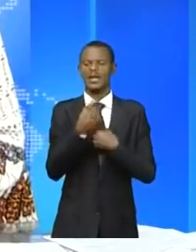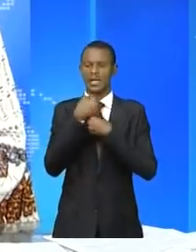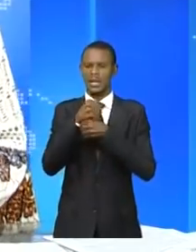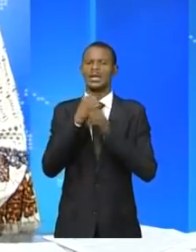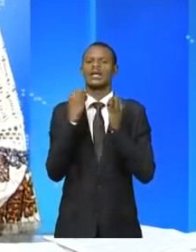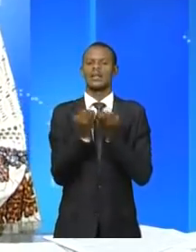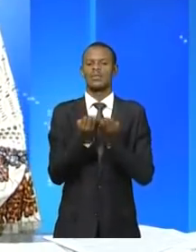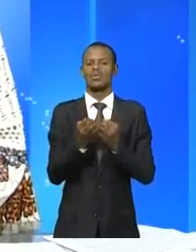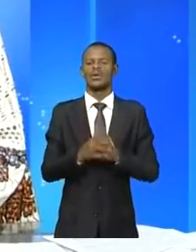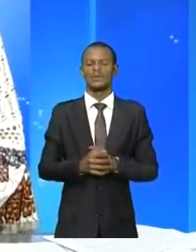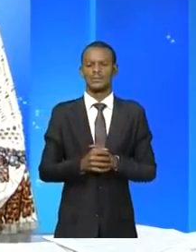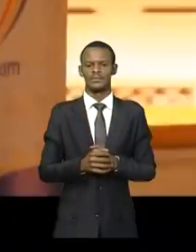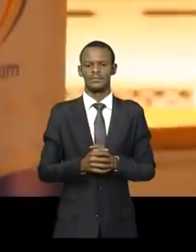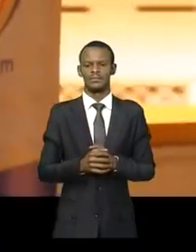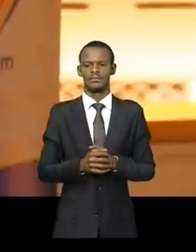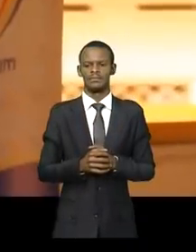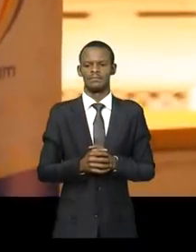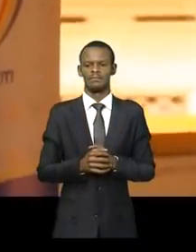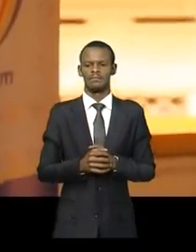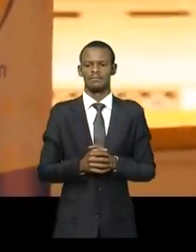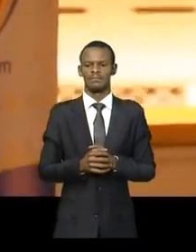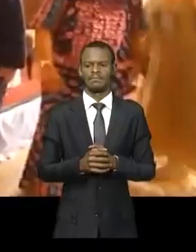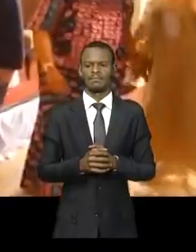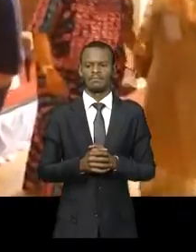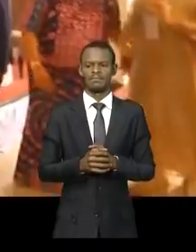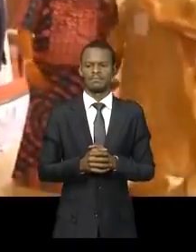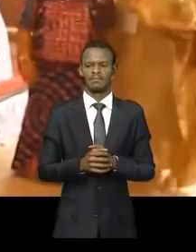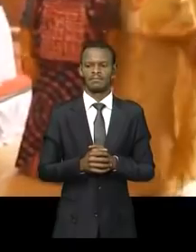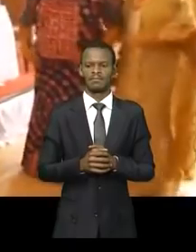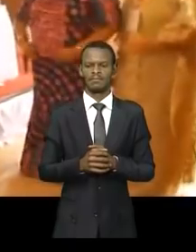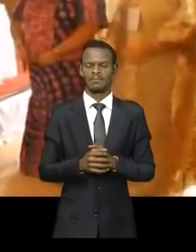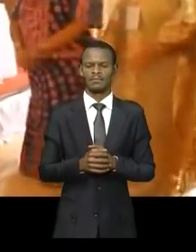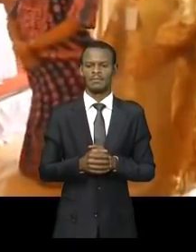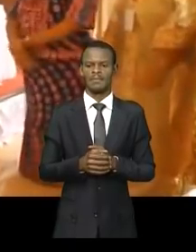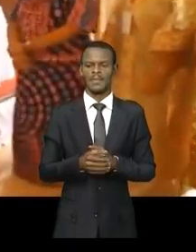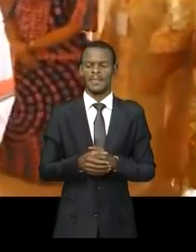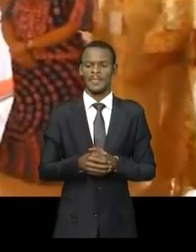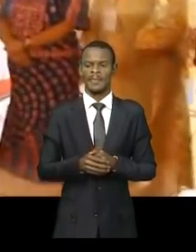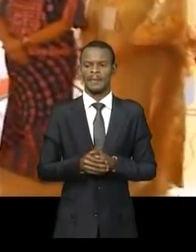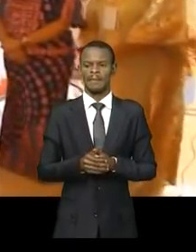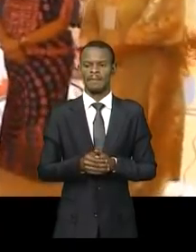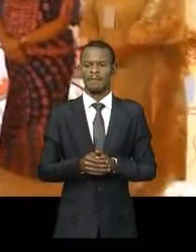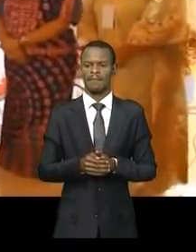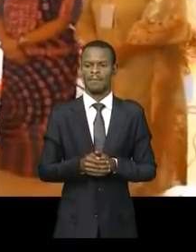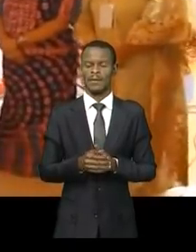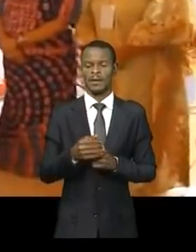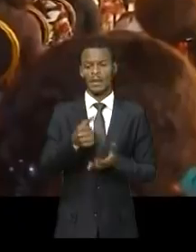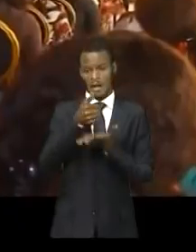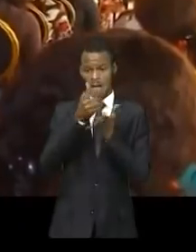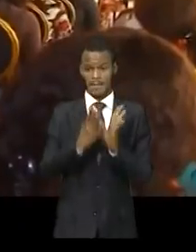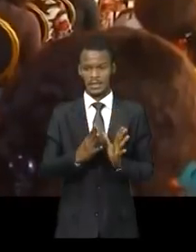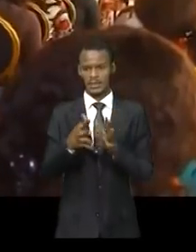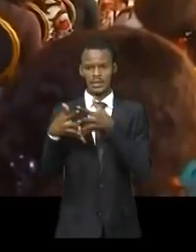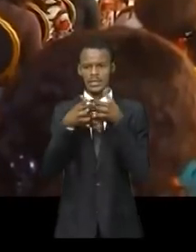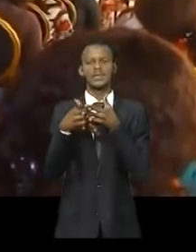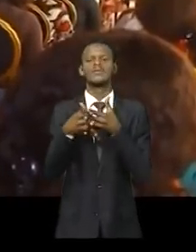République démocratique du Congo. C'est en présence de l'ambassadeur des États-Unis d'Amérique, M. Mike Amer, que AWEB, qui est un